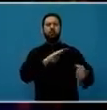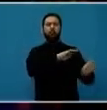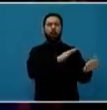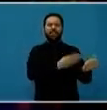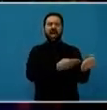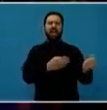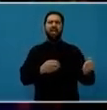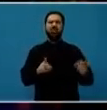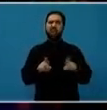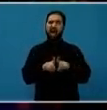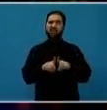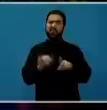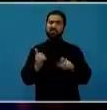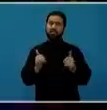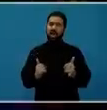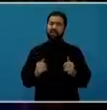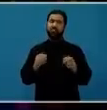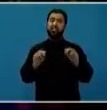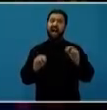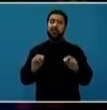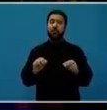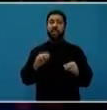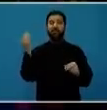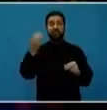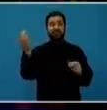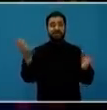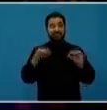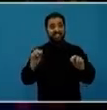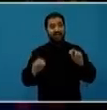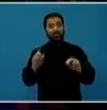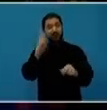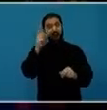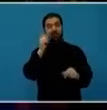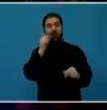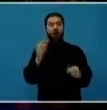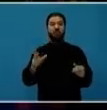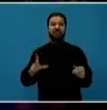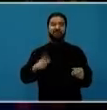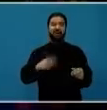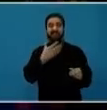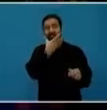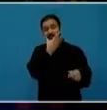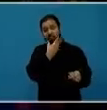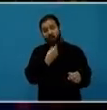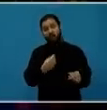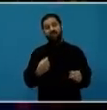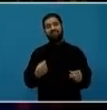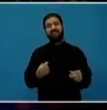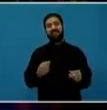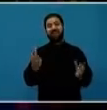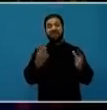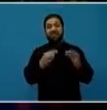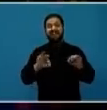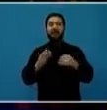puternici. La fel și aici datoria, Dumnezeu să fie dator la om. Este frumos să fim așa în apropierea